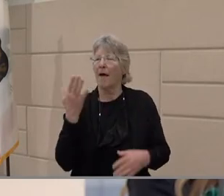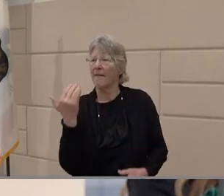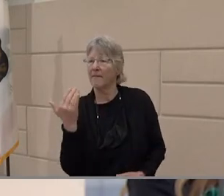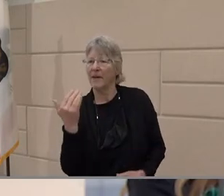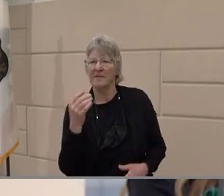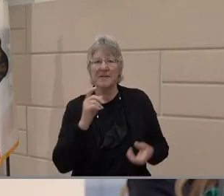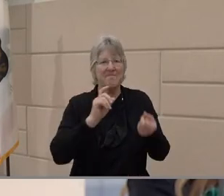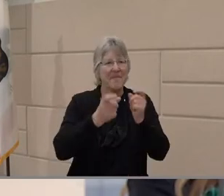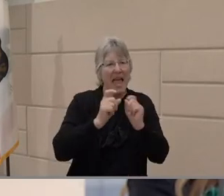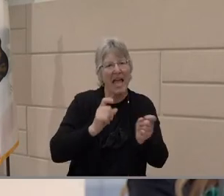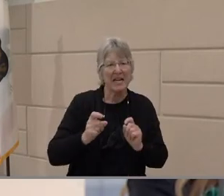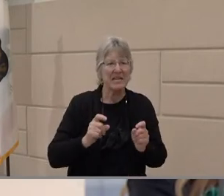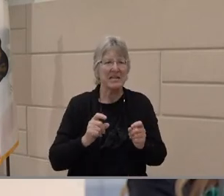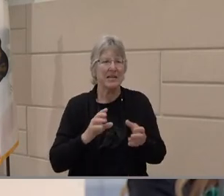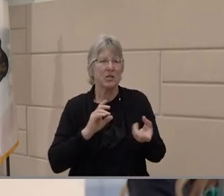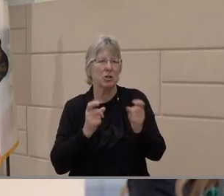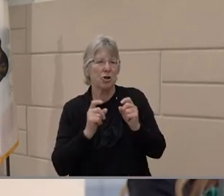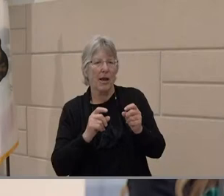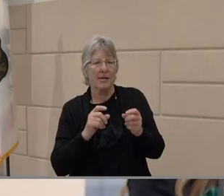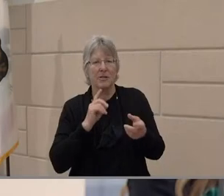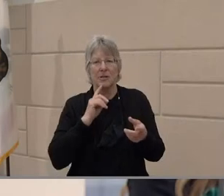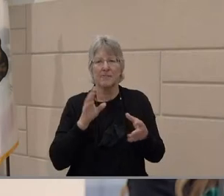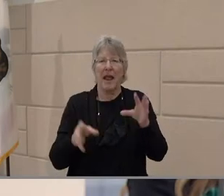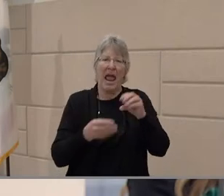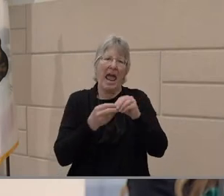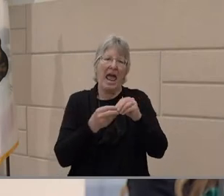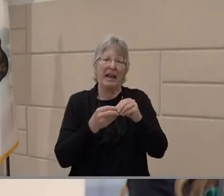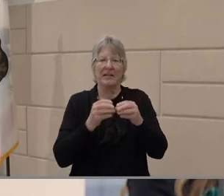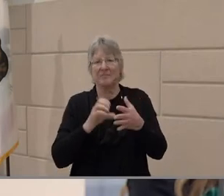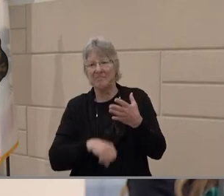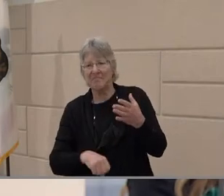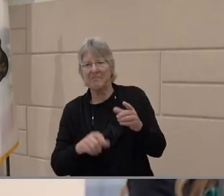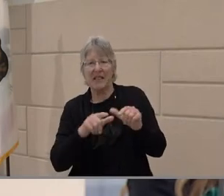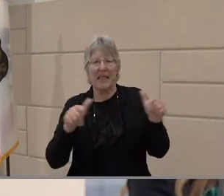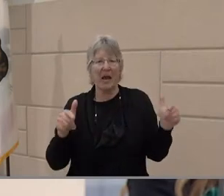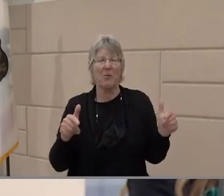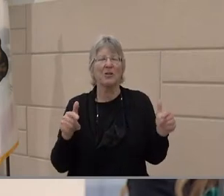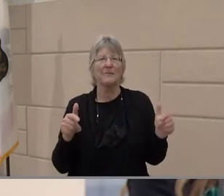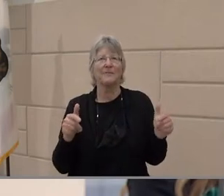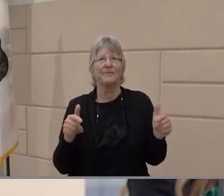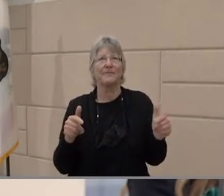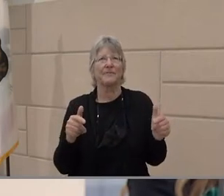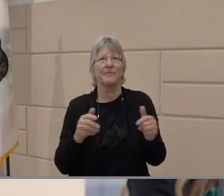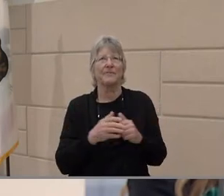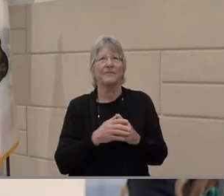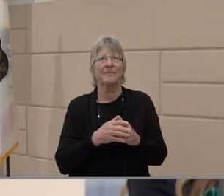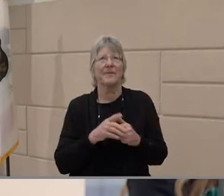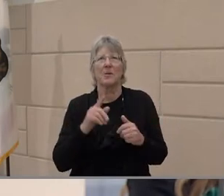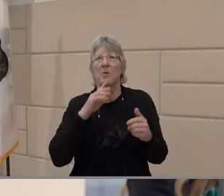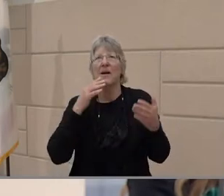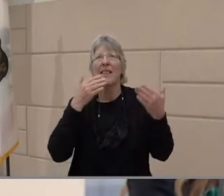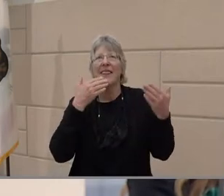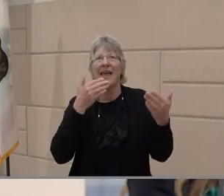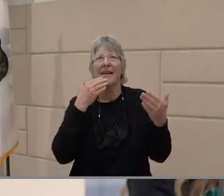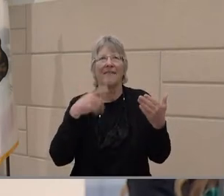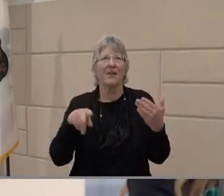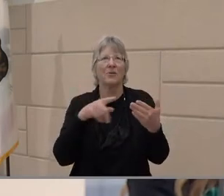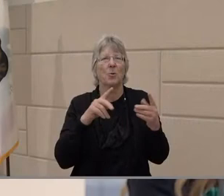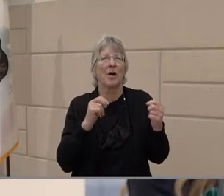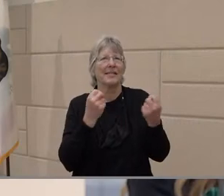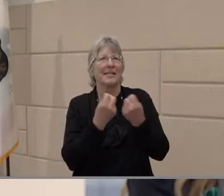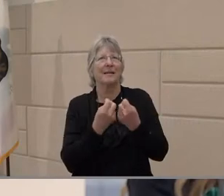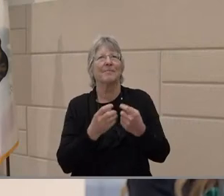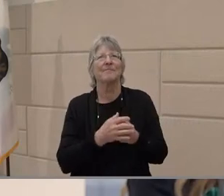យប្រជុំថ្ងៃទី15តទៅនឹងការកែសម្រួលបន្ថែមបន្ថយភាសាខ្ញុំសូម